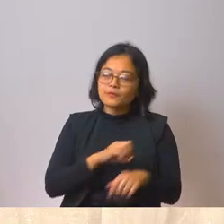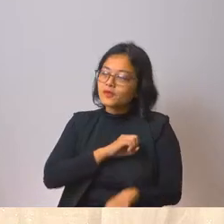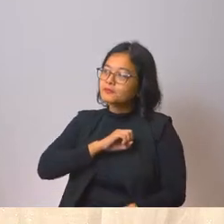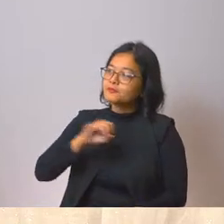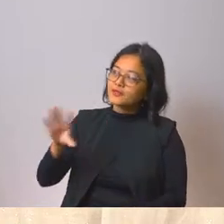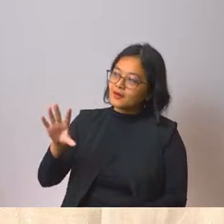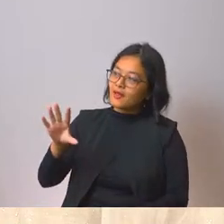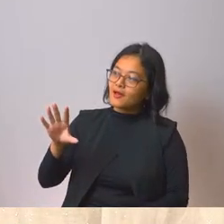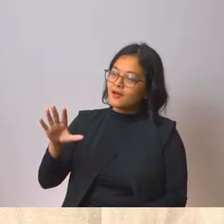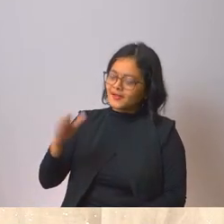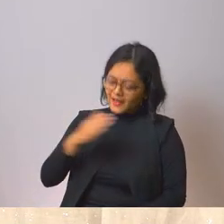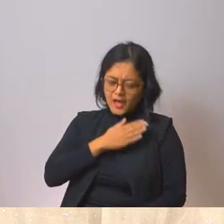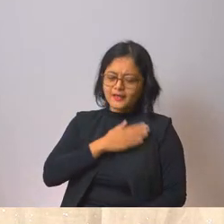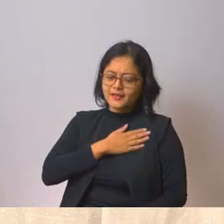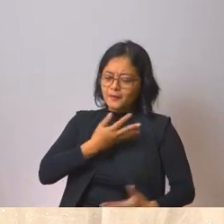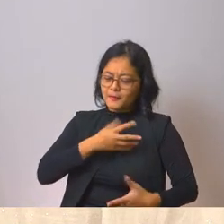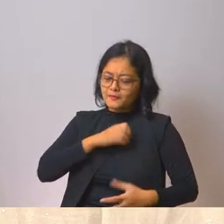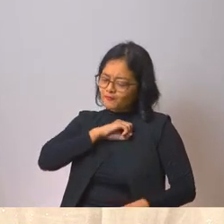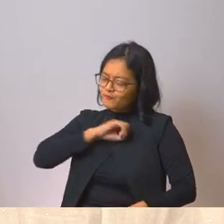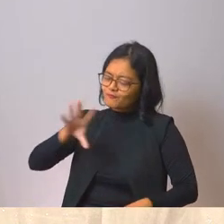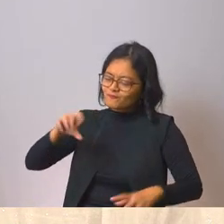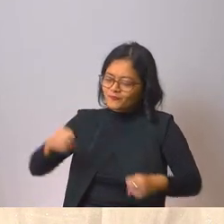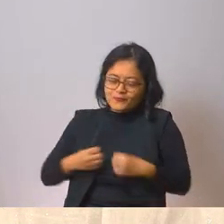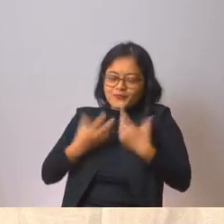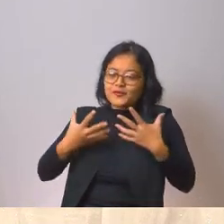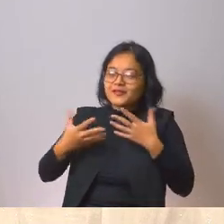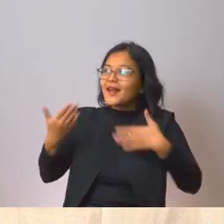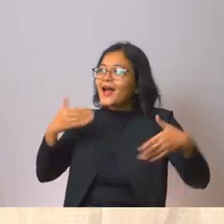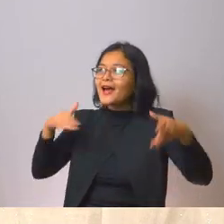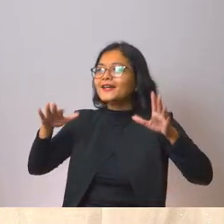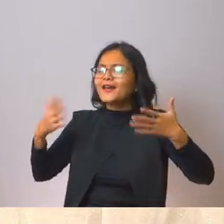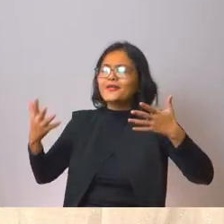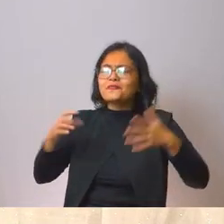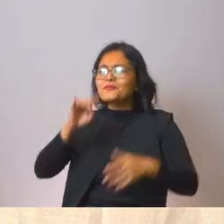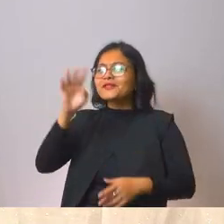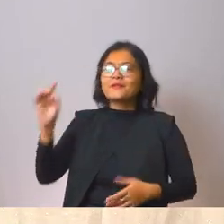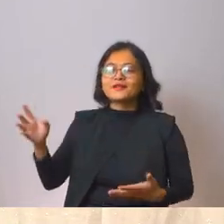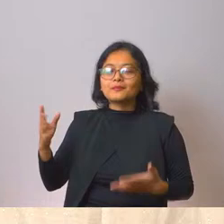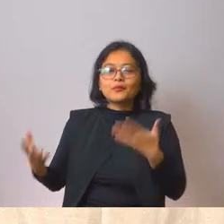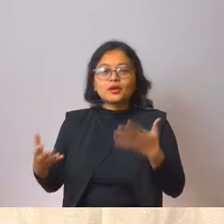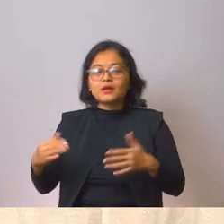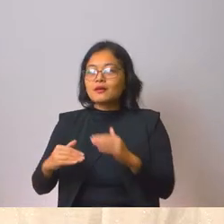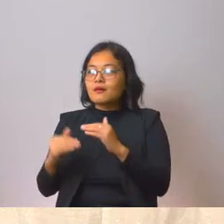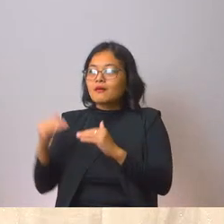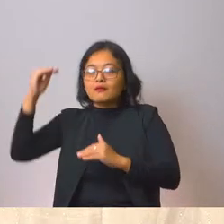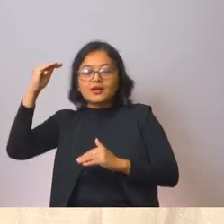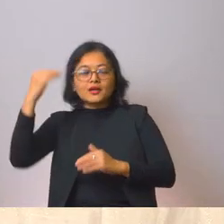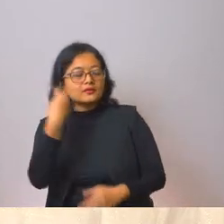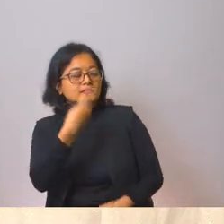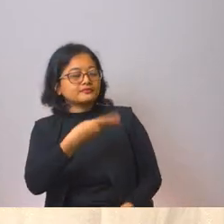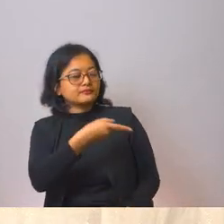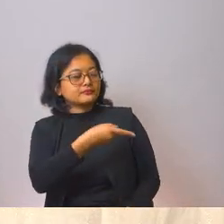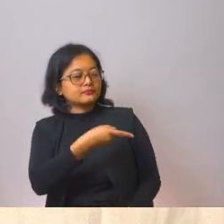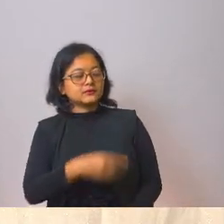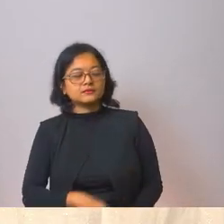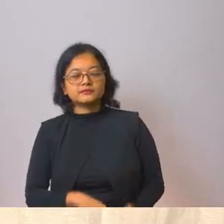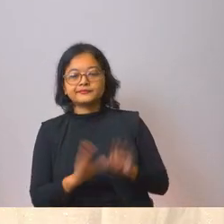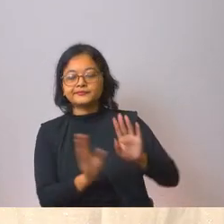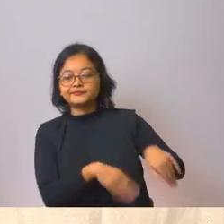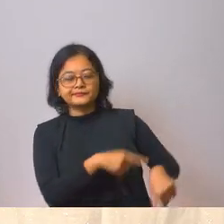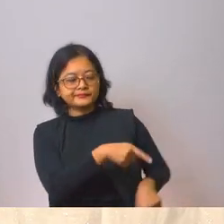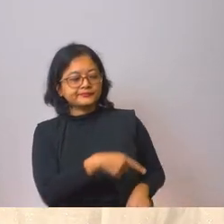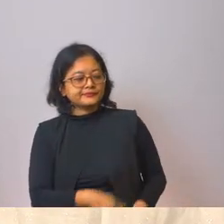dia luapkan dari hatinya, kadang-kadang orang dewasa merasa, ah kamu ini loh ganggu aja.